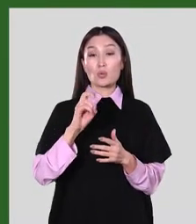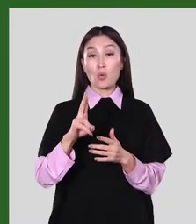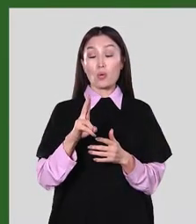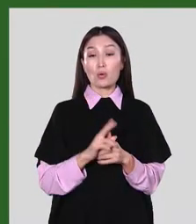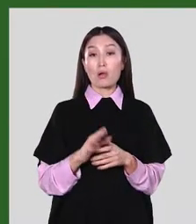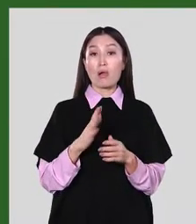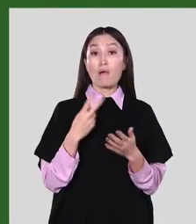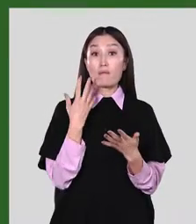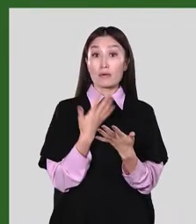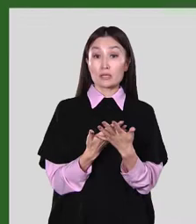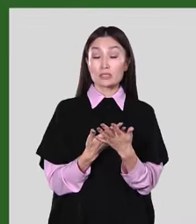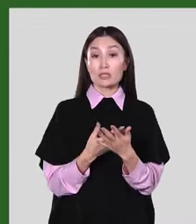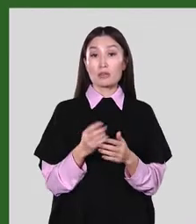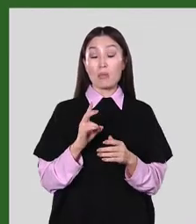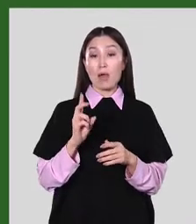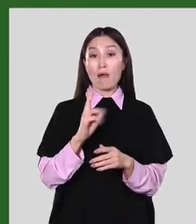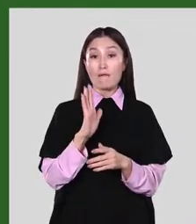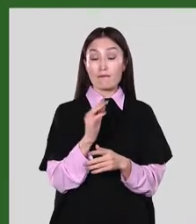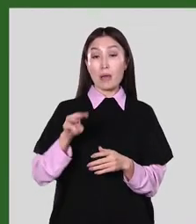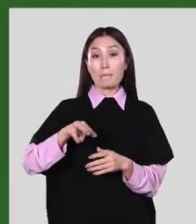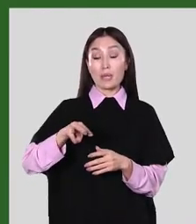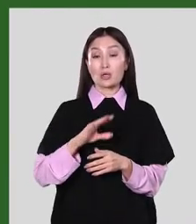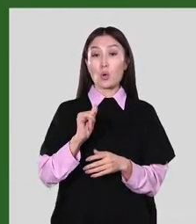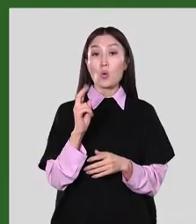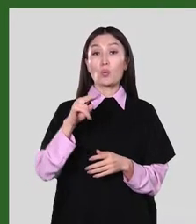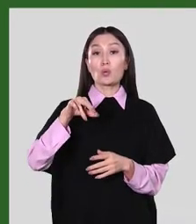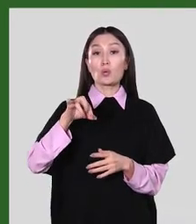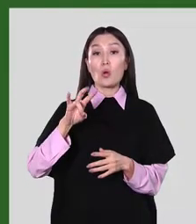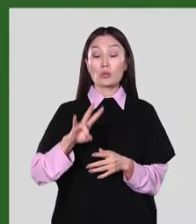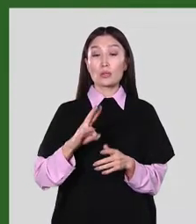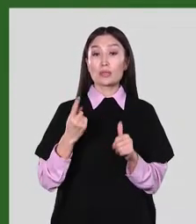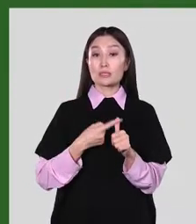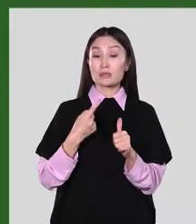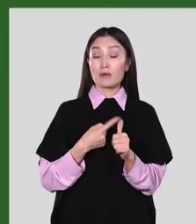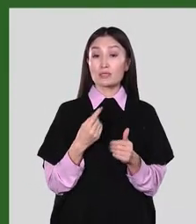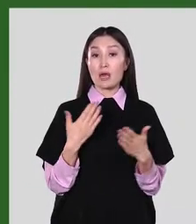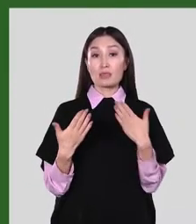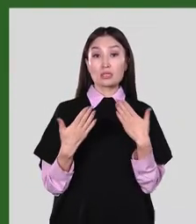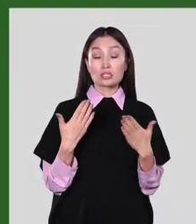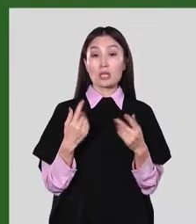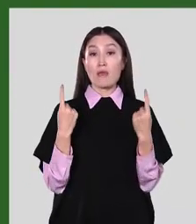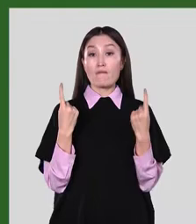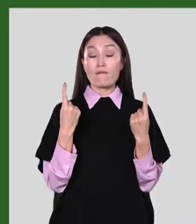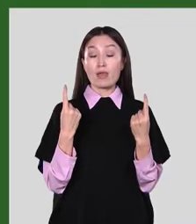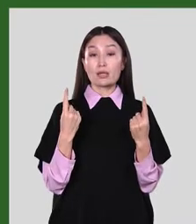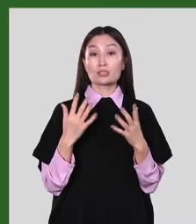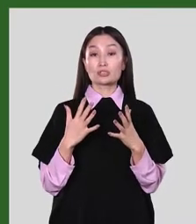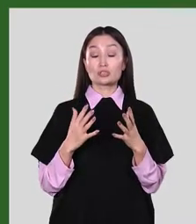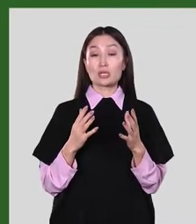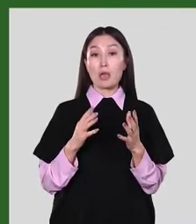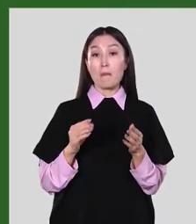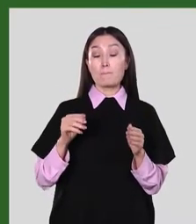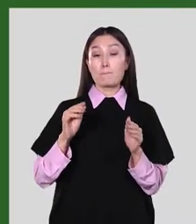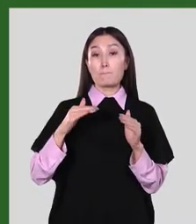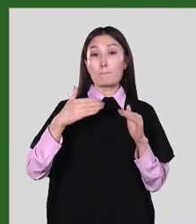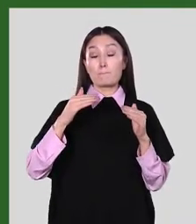выражена в метрах уклоном реки называют отношение величины падение реки и ее